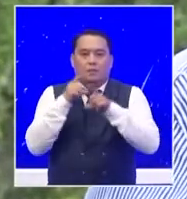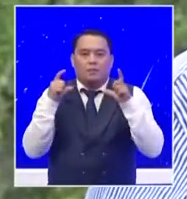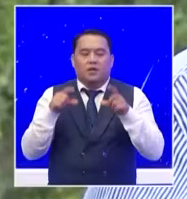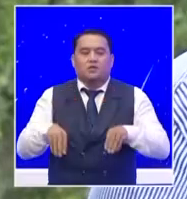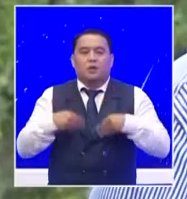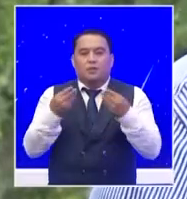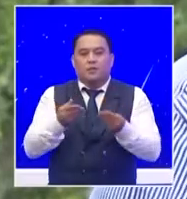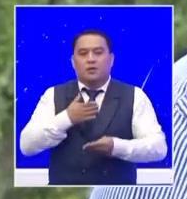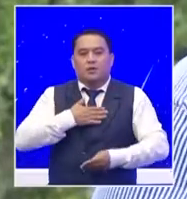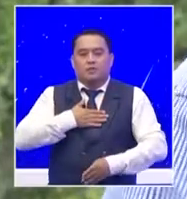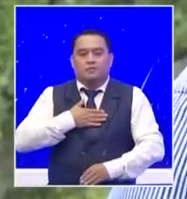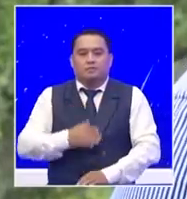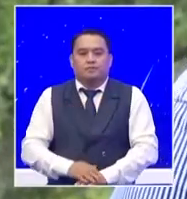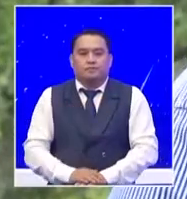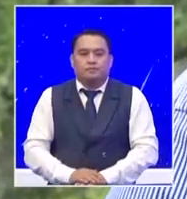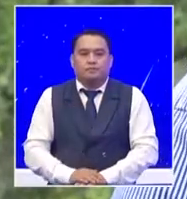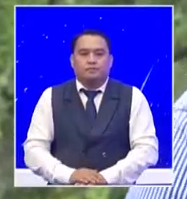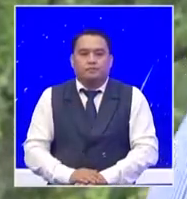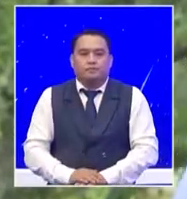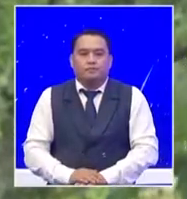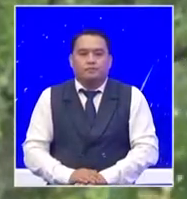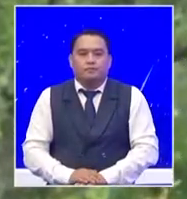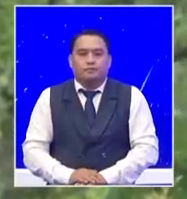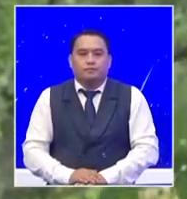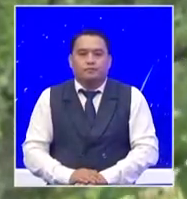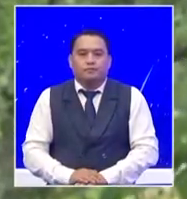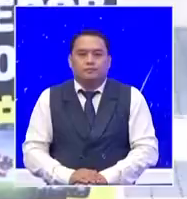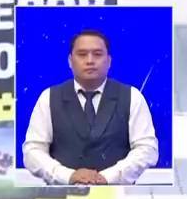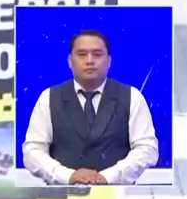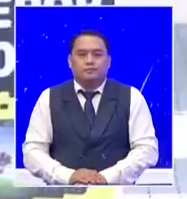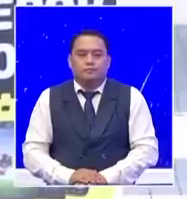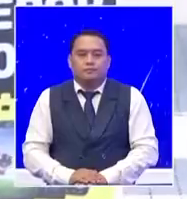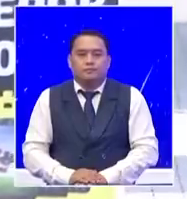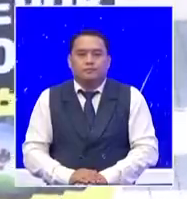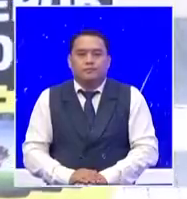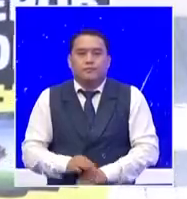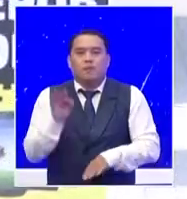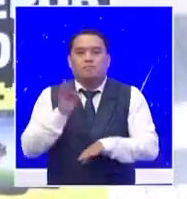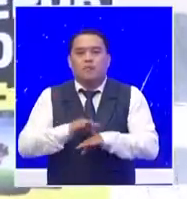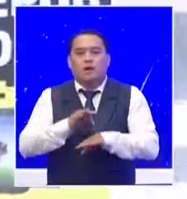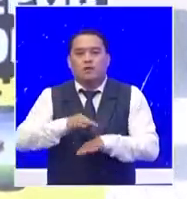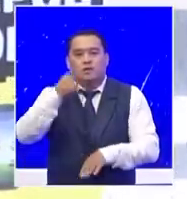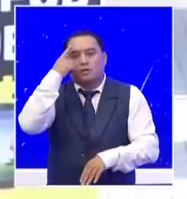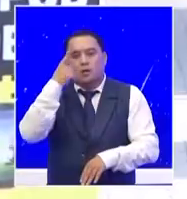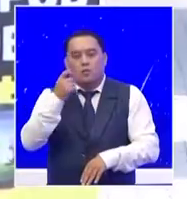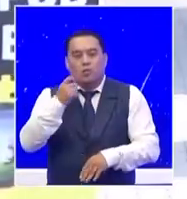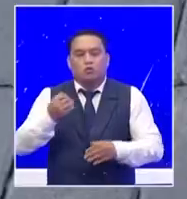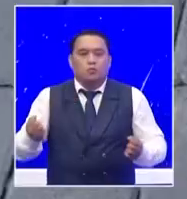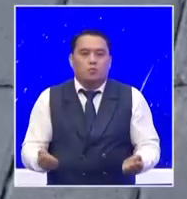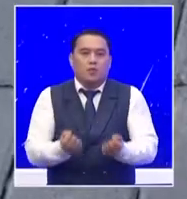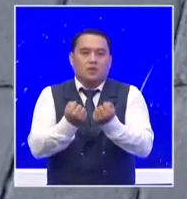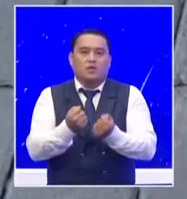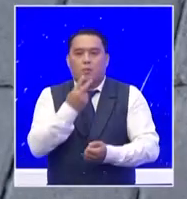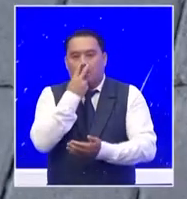их нашим же врачам в честь благодарности, в знак благодарности. Вирусная болезнь напомнила нам о взаимовыручке и